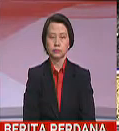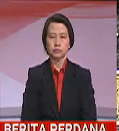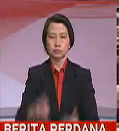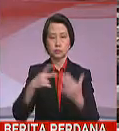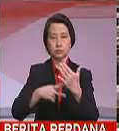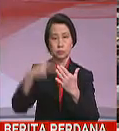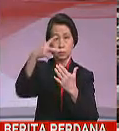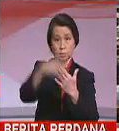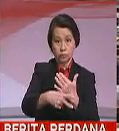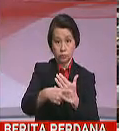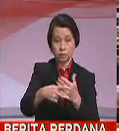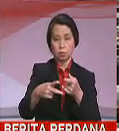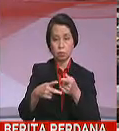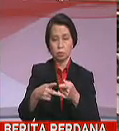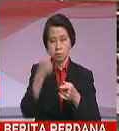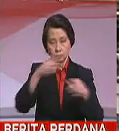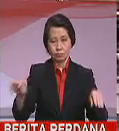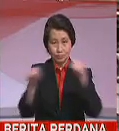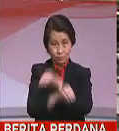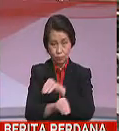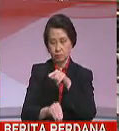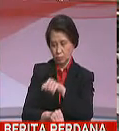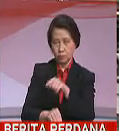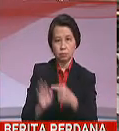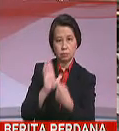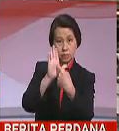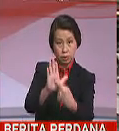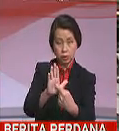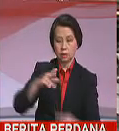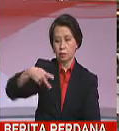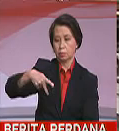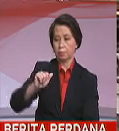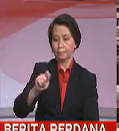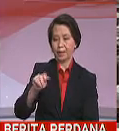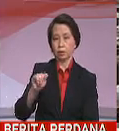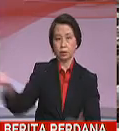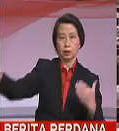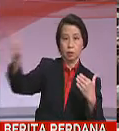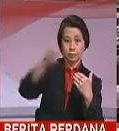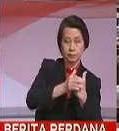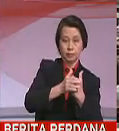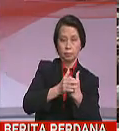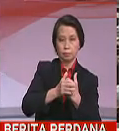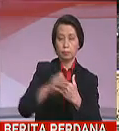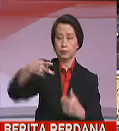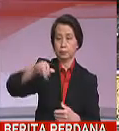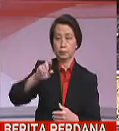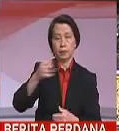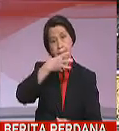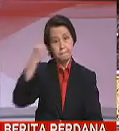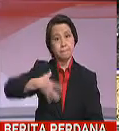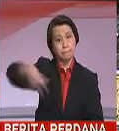Program dikalibrasi pulang merupakan program yang membenarkan parti untuk pulang ke negara asas secara